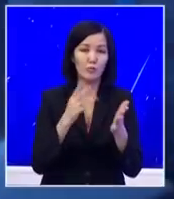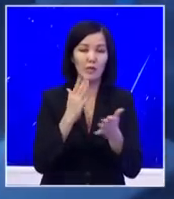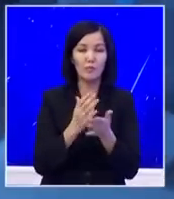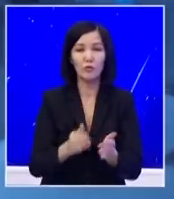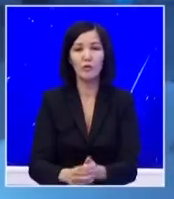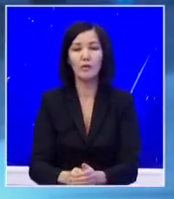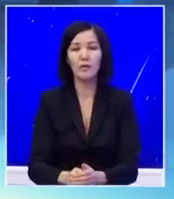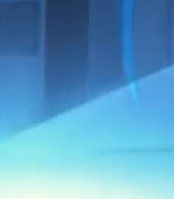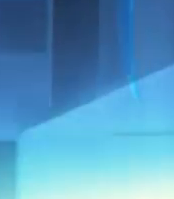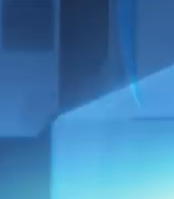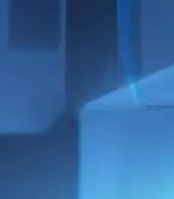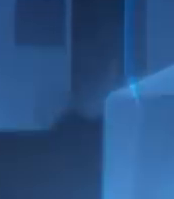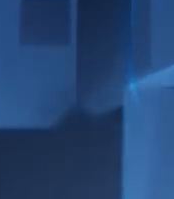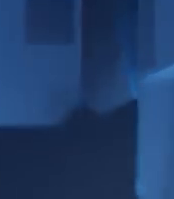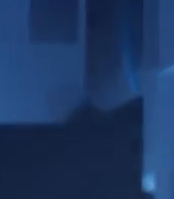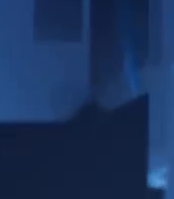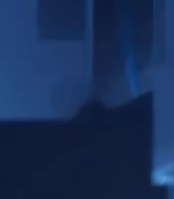Жасұлан Шымкенже, Жетісу телеарнасы.